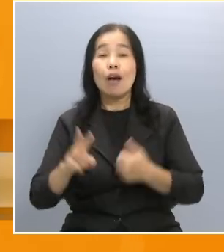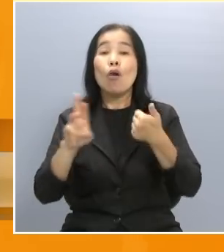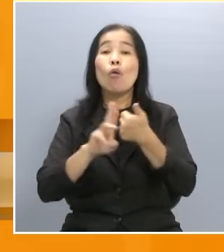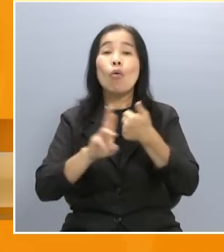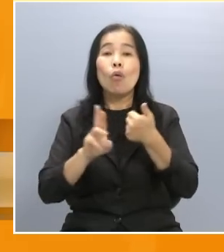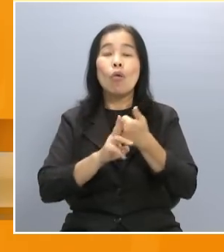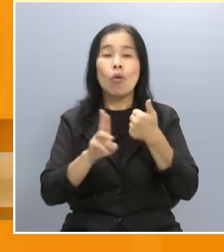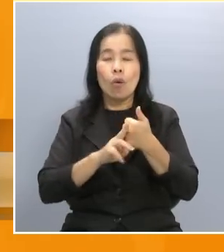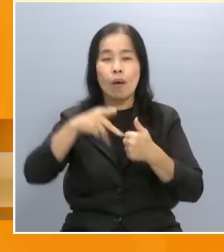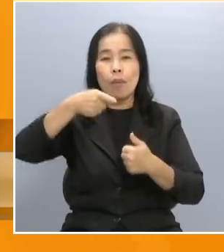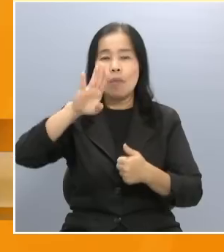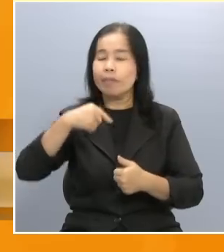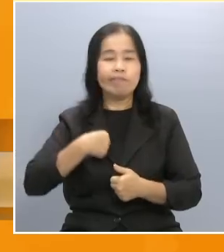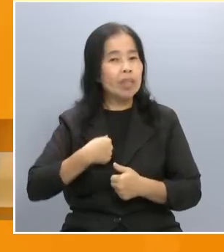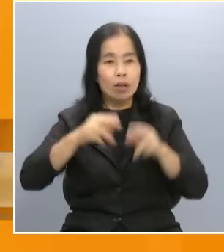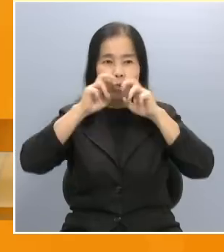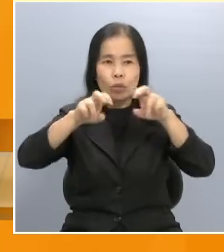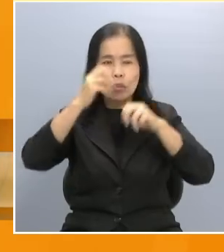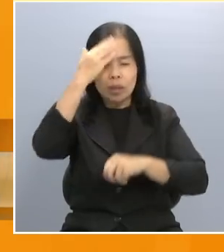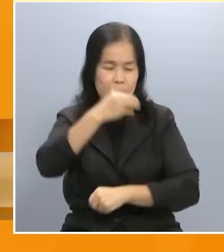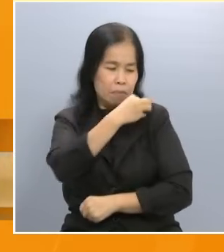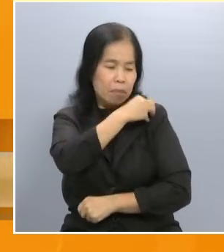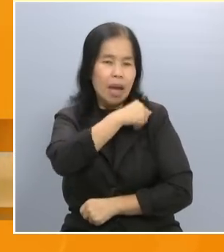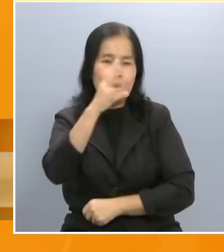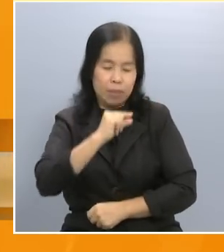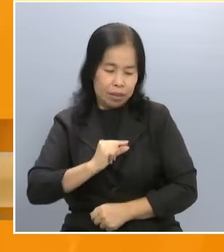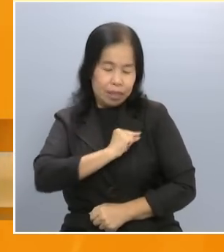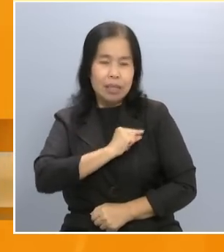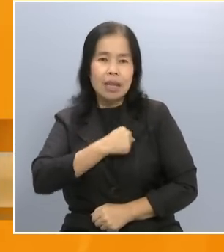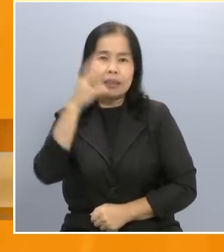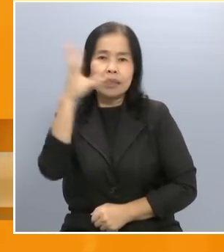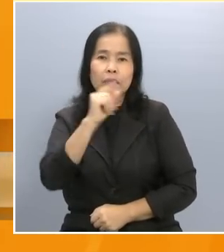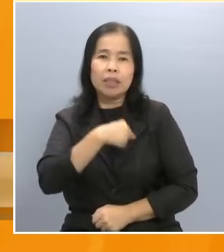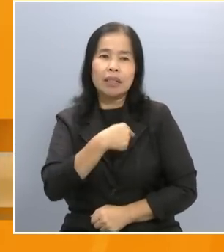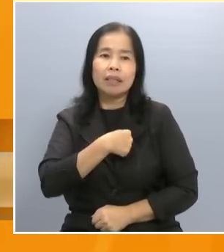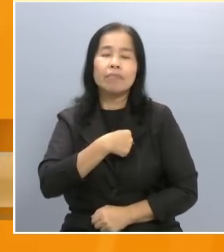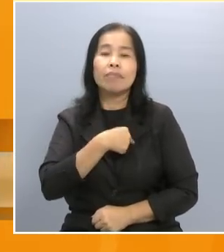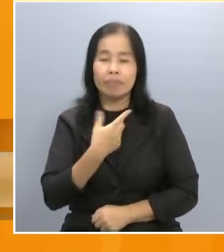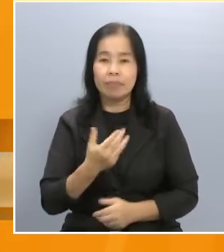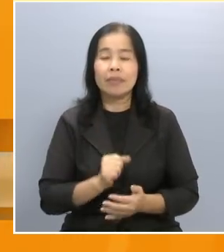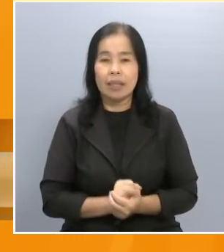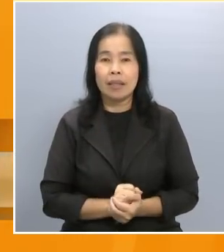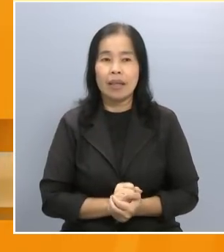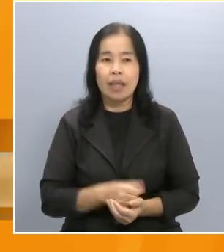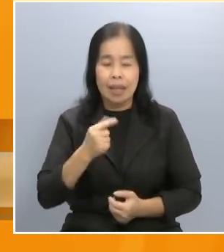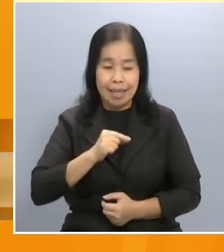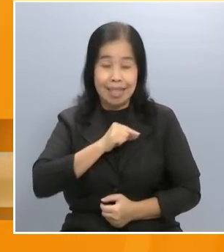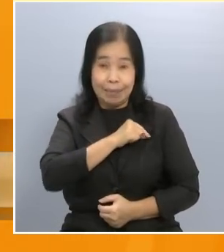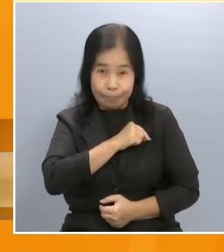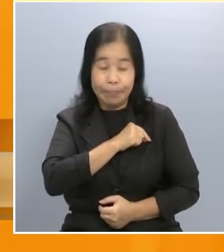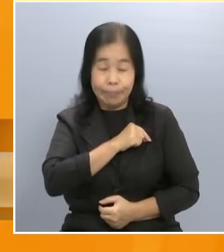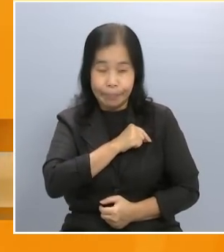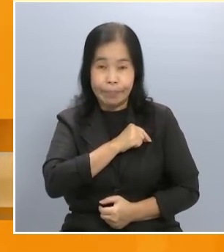สุวิมลเนี่ยสั่งตรวจสอบที่มาของเข็มที่กลัดอยู่บนหน้าอกเครื่องแบบของผู้กองสาวคือไปติดเข็มกลัดซึ่ง